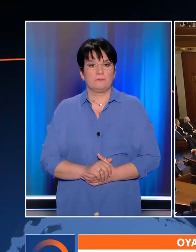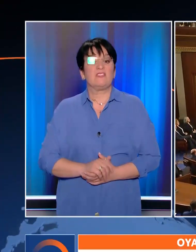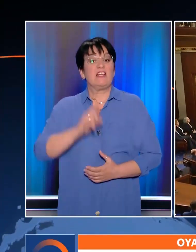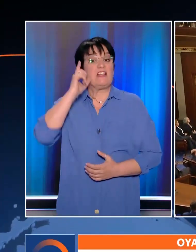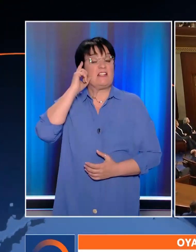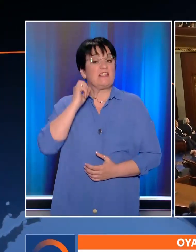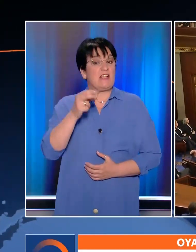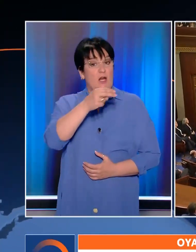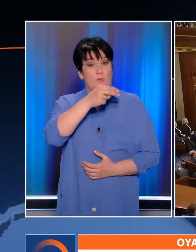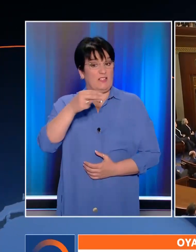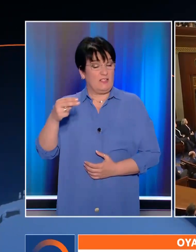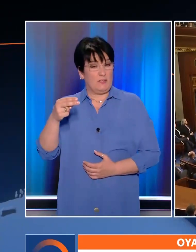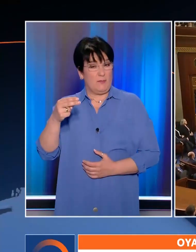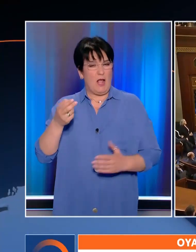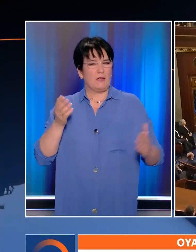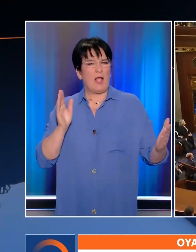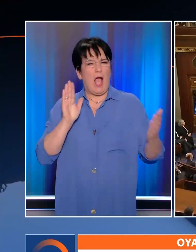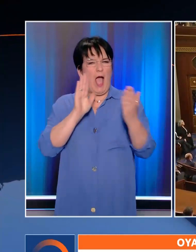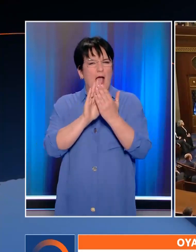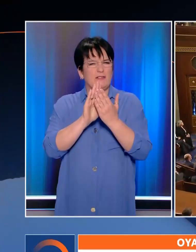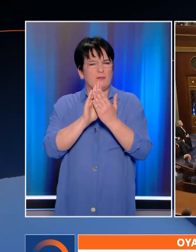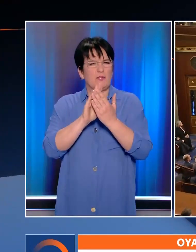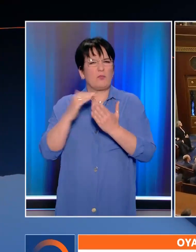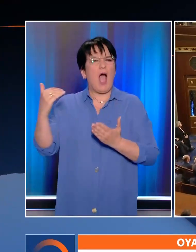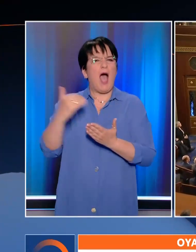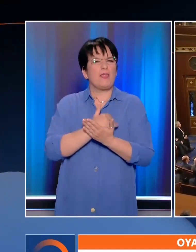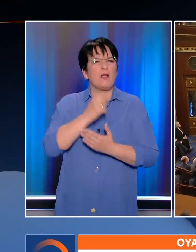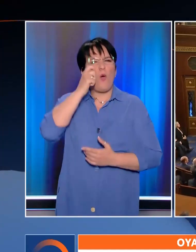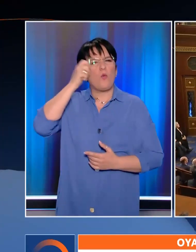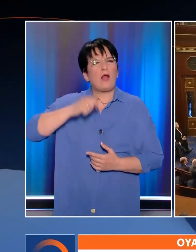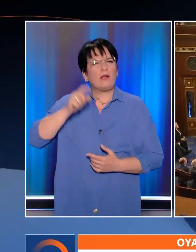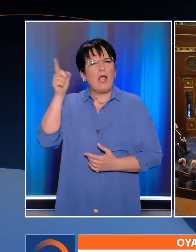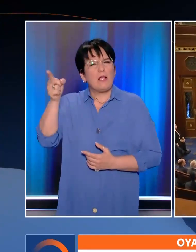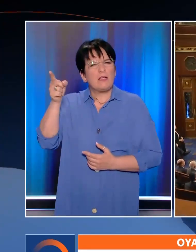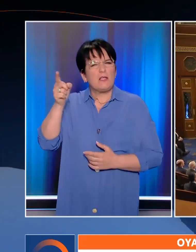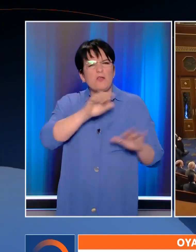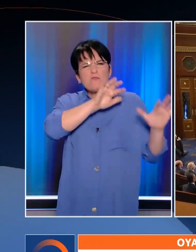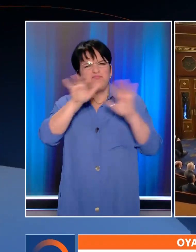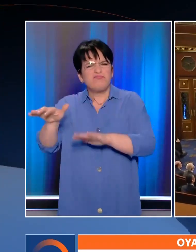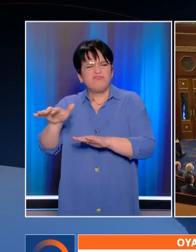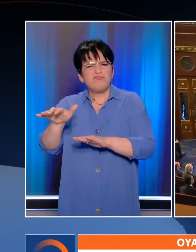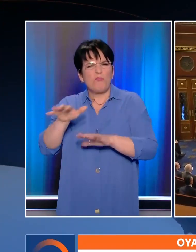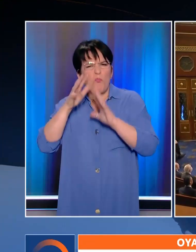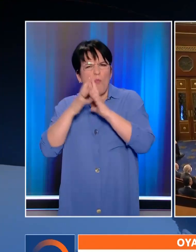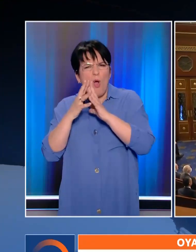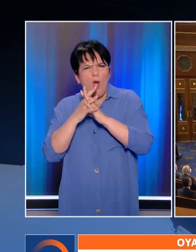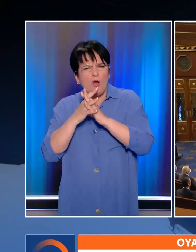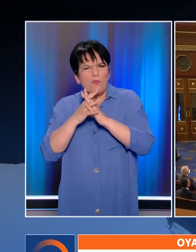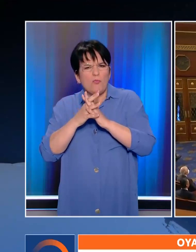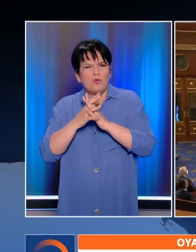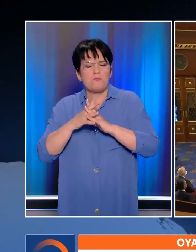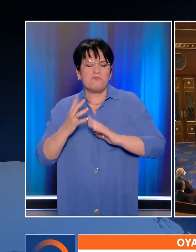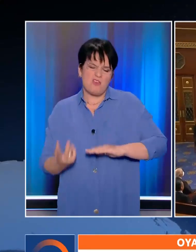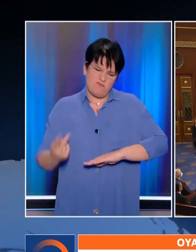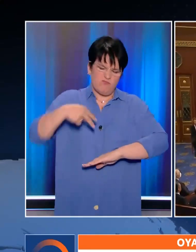Ξέρουμε τι σημαίνει να πρέπει να αντιμετωπίσεις μια άδικη εισβολή. Ξέρουμε τι σημαίνει το να πρέπει να σταθείς όρθιος με